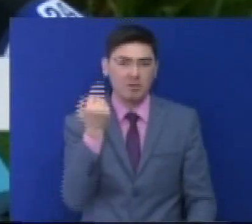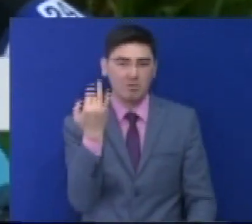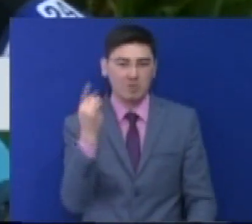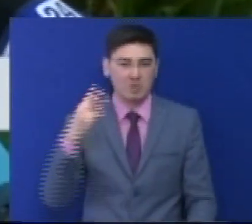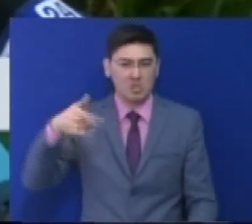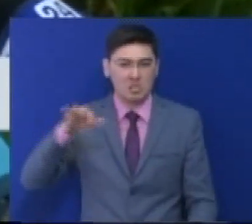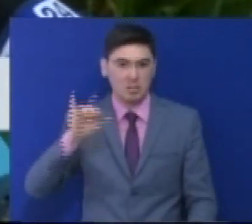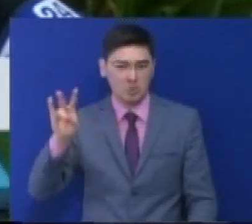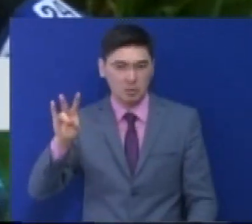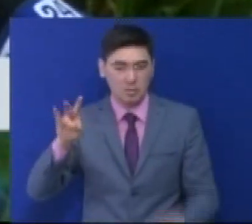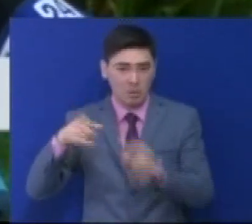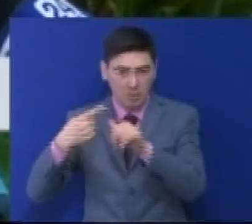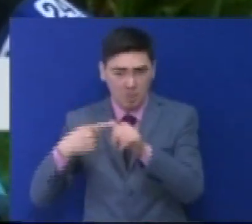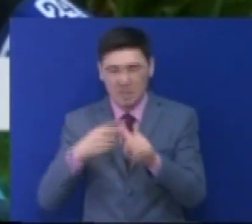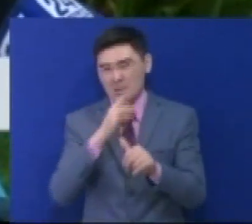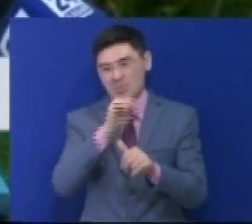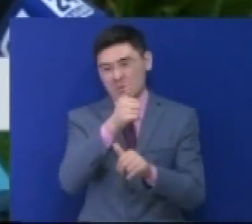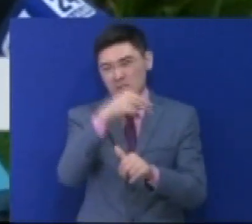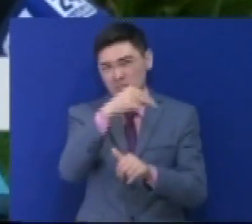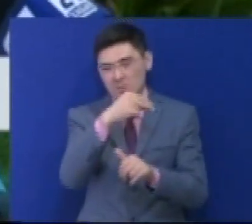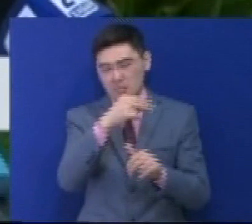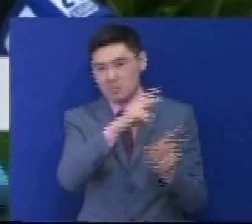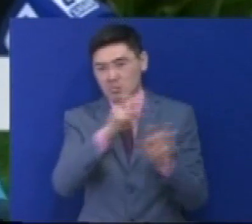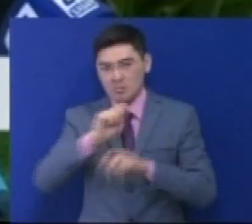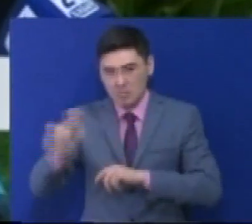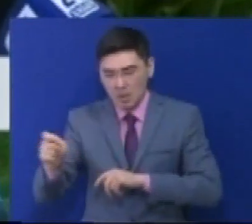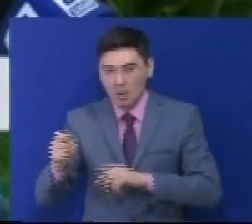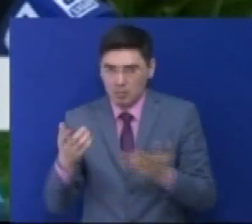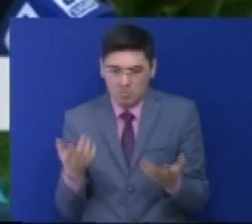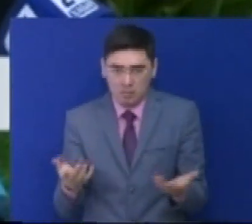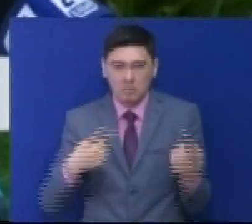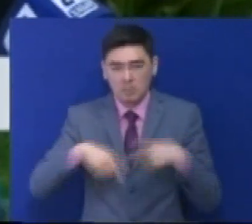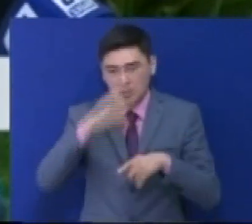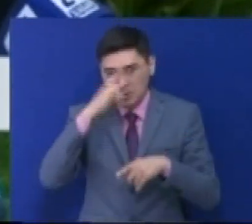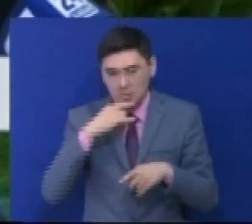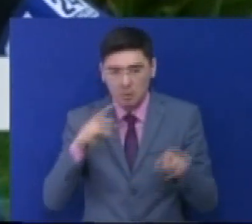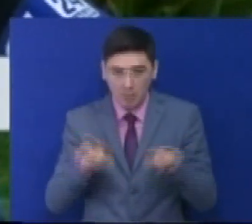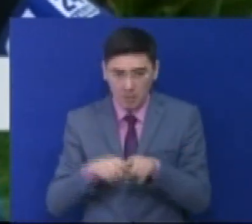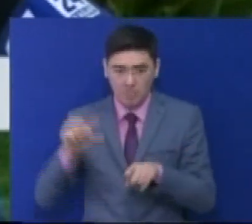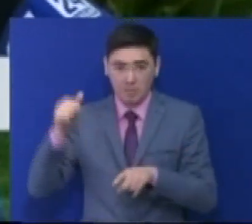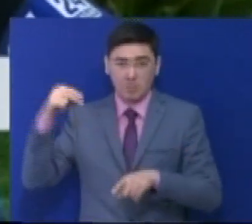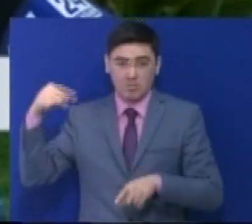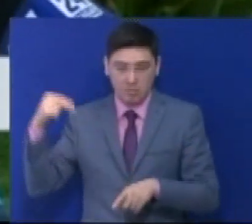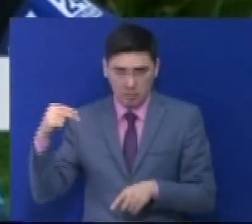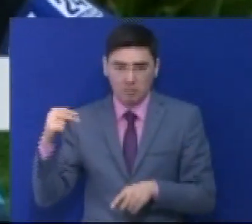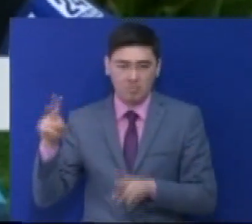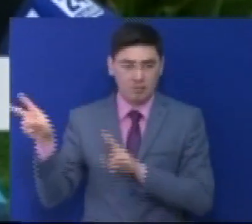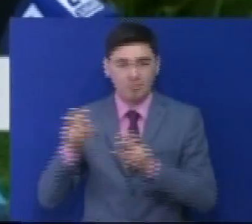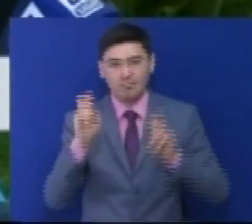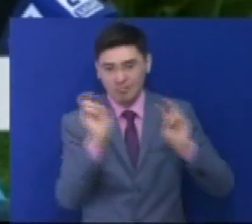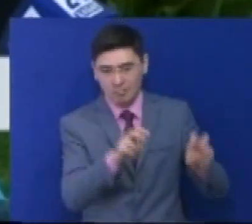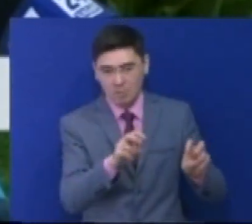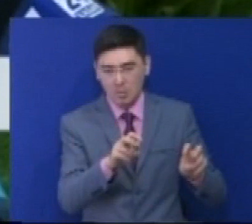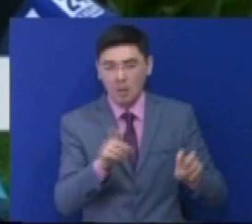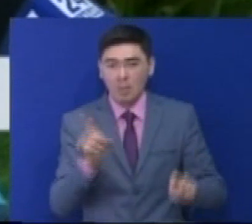Если именем первого президента был назван город Вашингтон, почему бы и нам так не сделать? Самому Ельбасы этого не нужно, но это нужно нашей